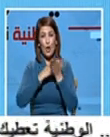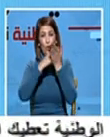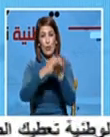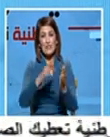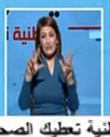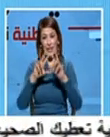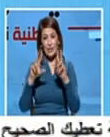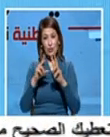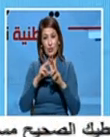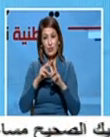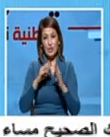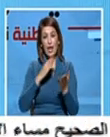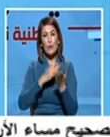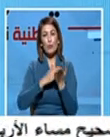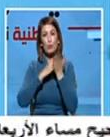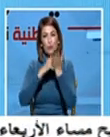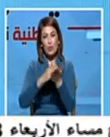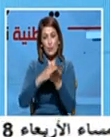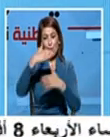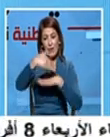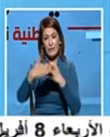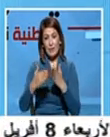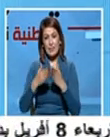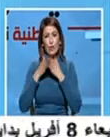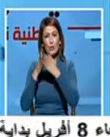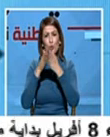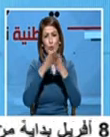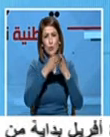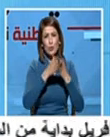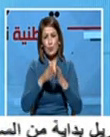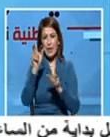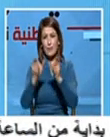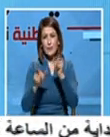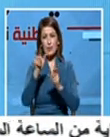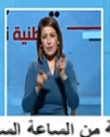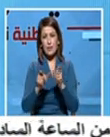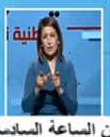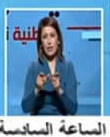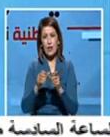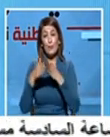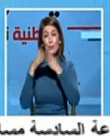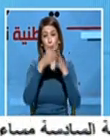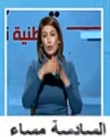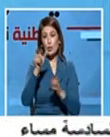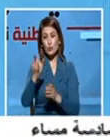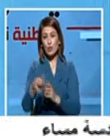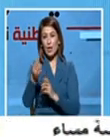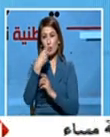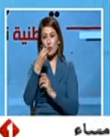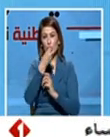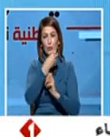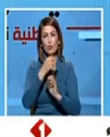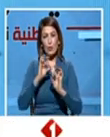تتقبل فهمت، لكن نطلبوا من الناس اللي عندهم هما ياخذوا في ادواء هما معناتها النفسي